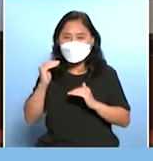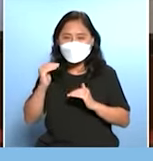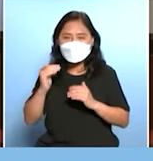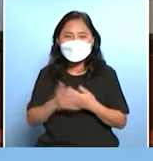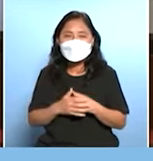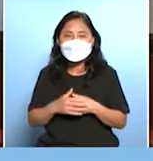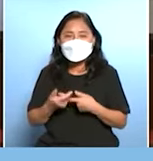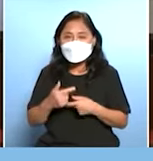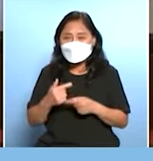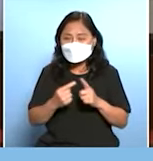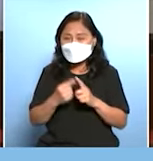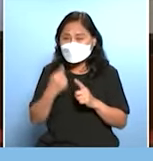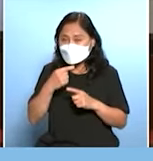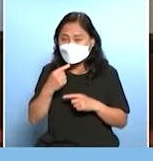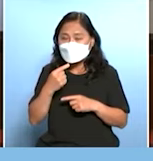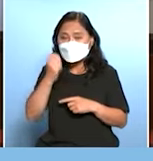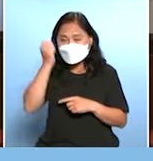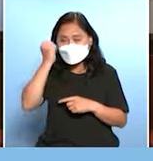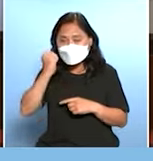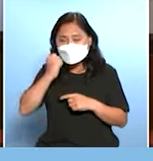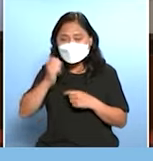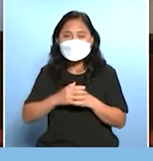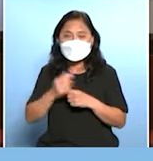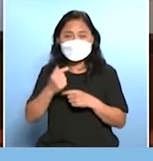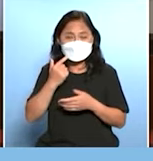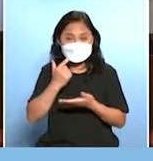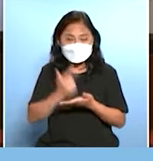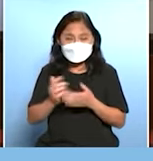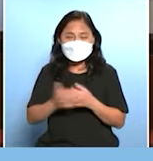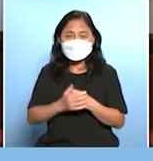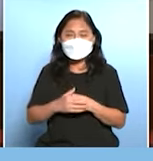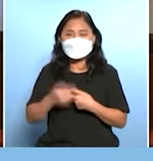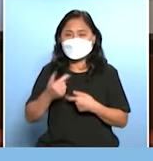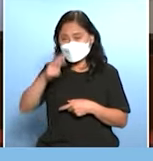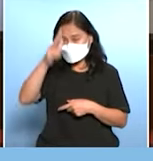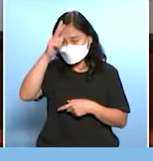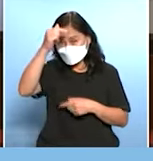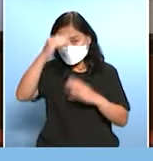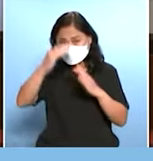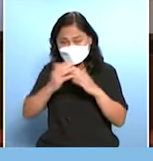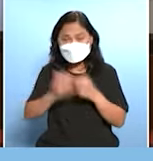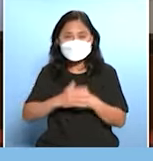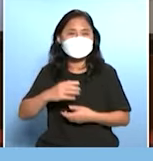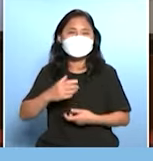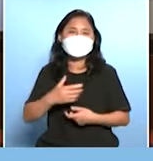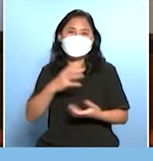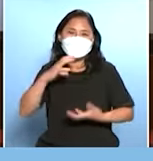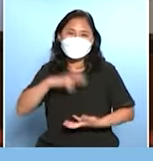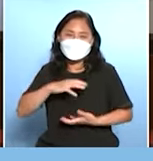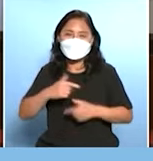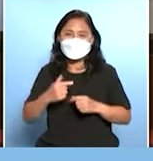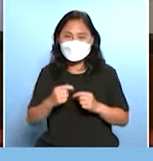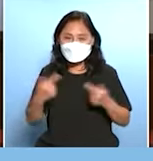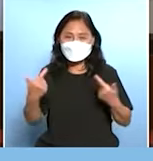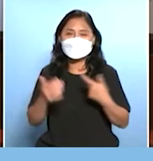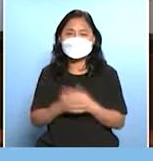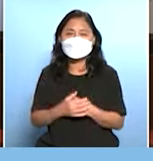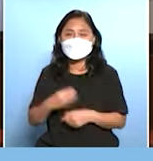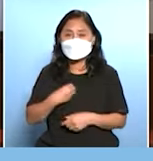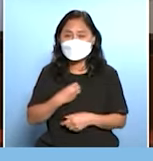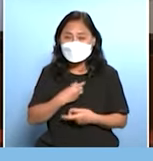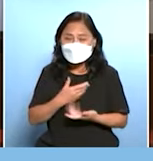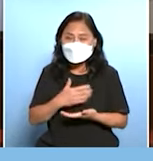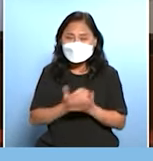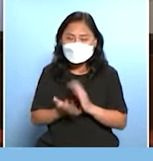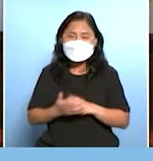下，公營醫療服務的壓力是持續增加。我們更加需要面對醫護人手短缺、醫療開支節節上升